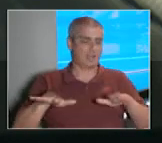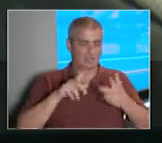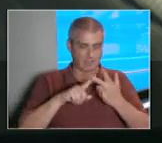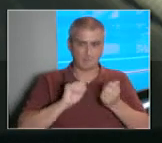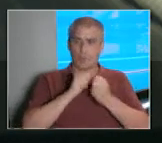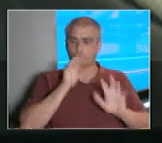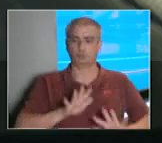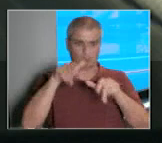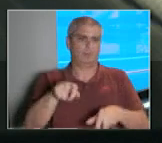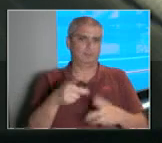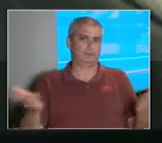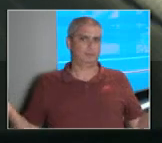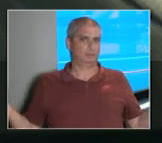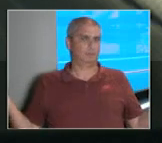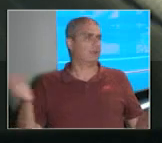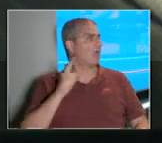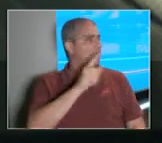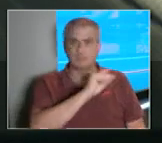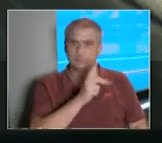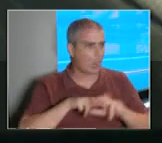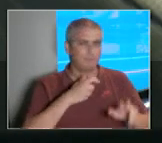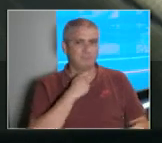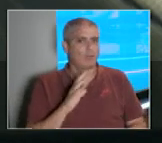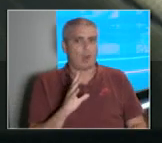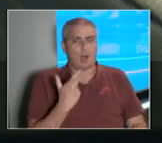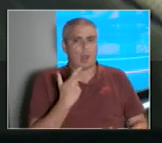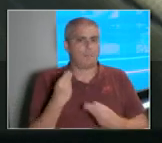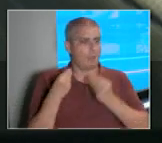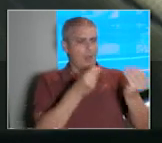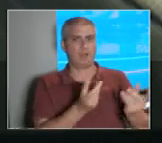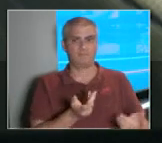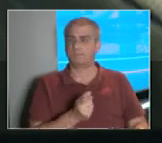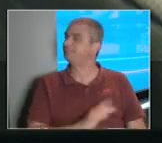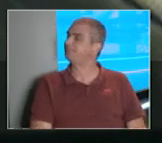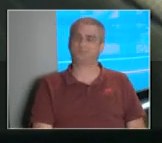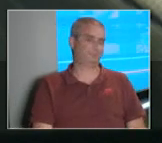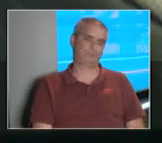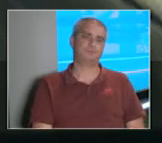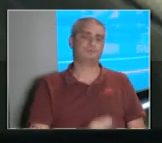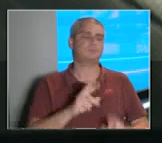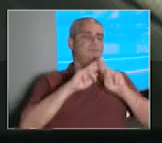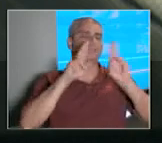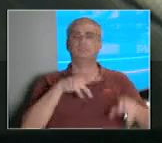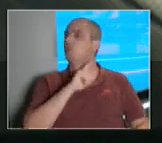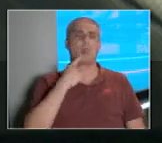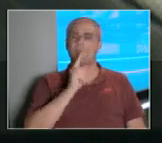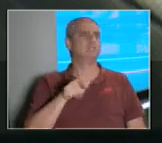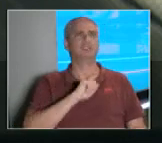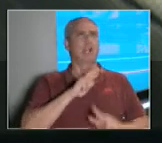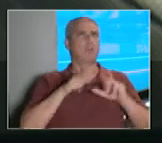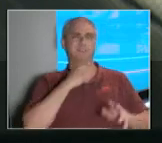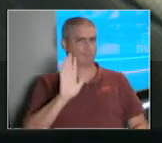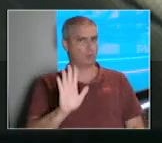או צונאמי. זה מגפה. אבל חבר הכנסת ילון, אם זה לא מצב חירום, אז למה להעביר? לא, אני אומר, רשות חירום, לא אמרתי שלא מצב